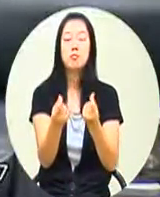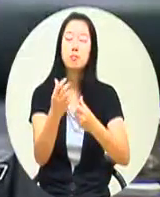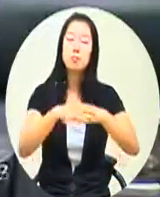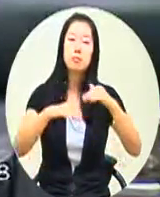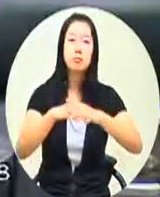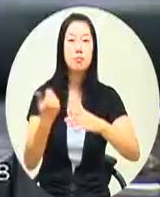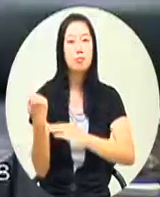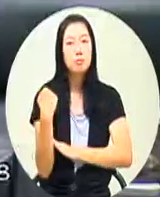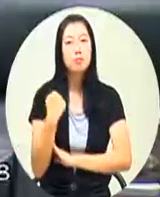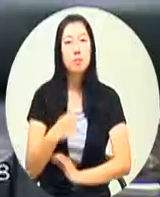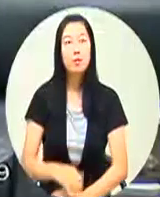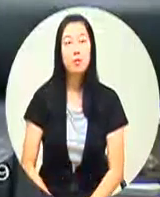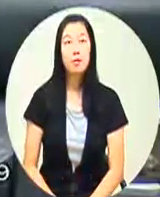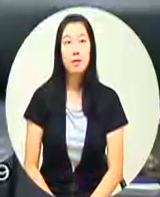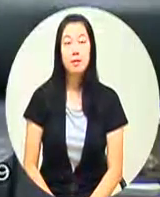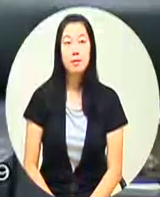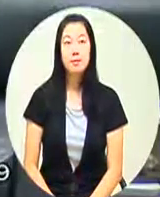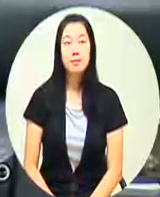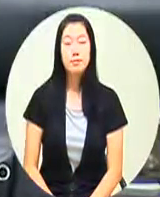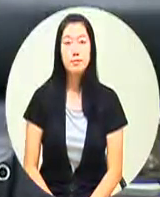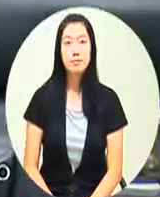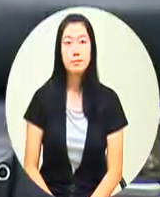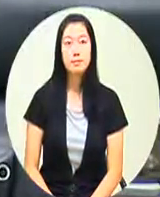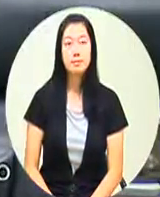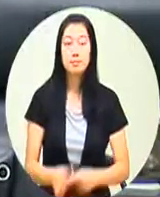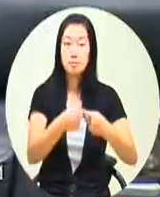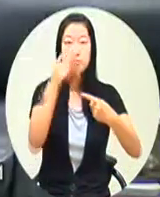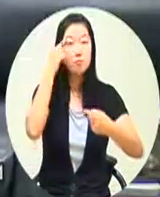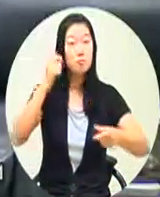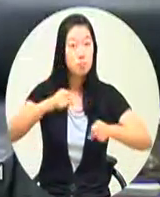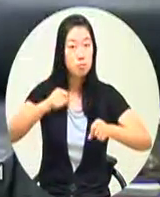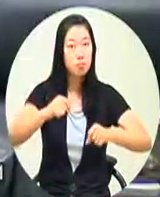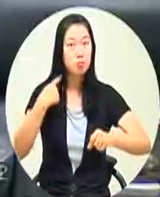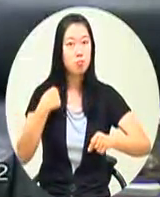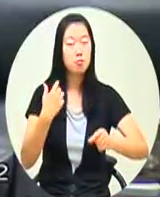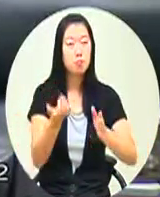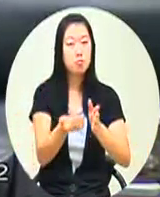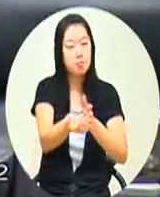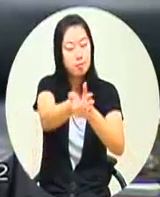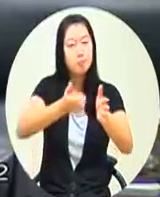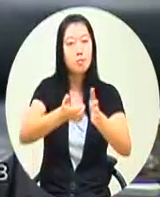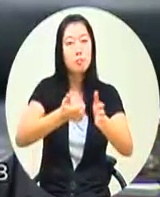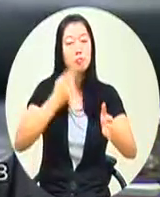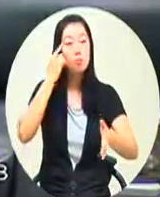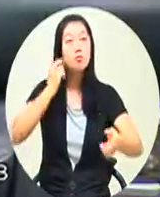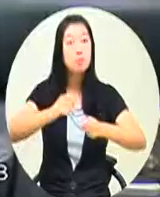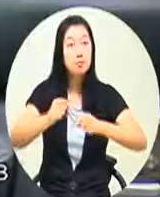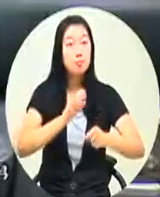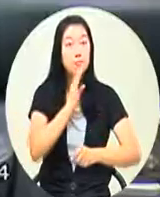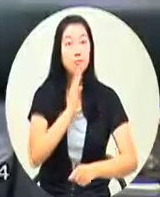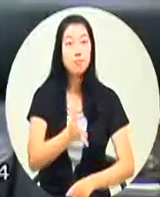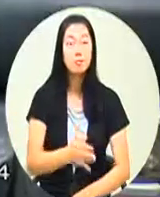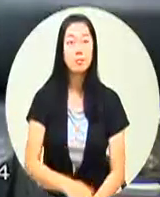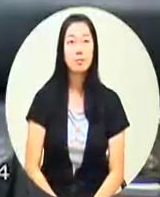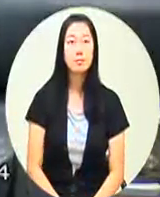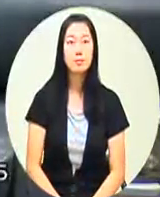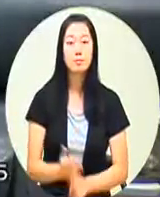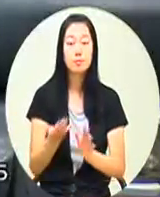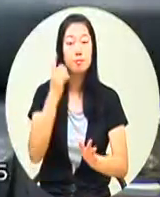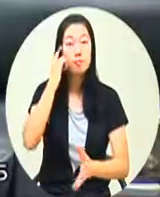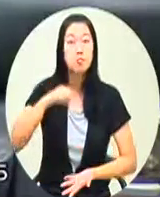都要执行 。 所以第一方案可能算是前阶段吗？ 我们刚刚提